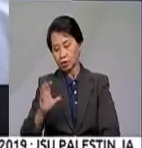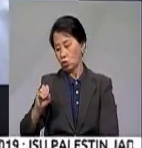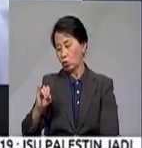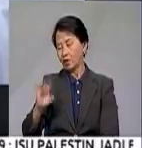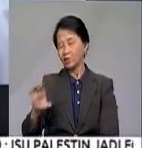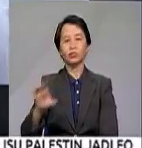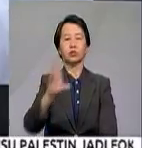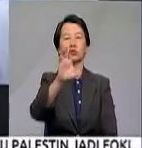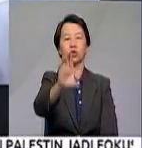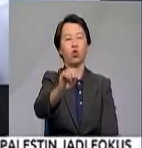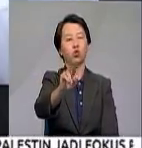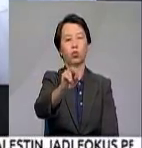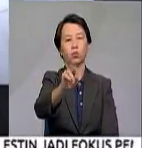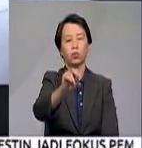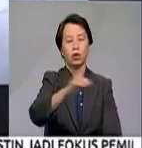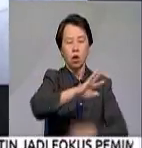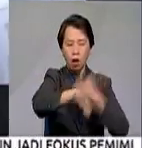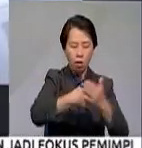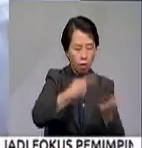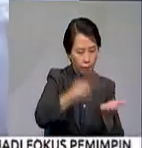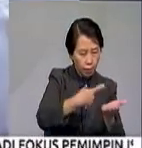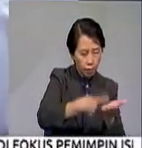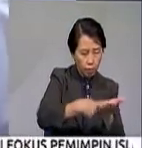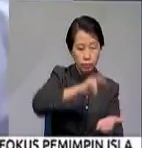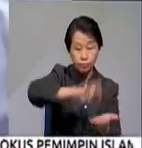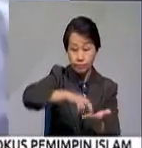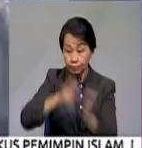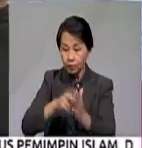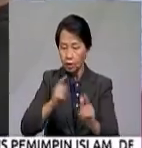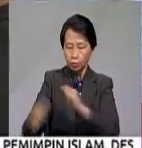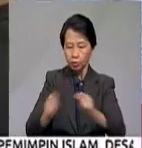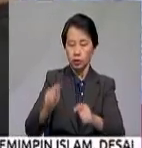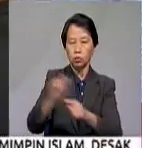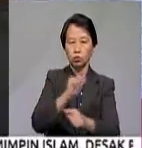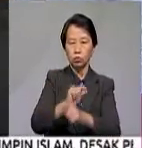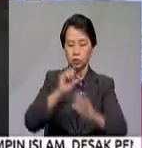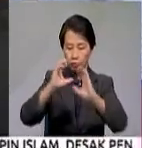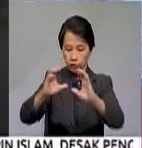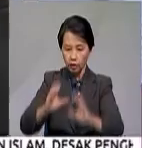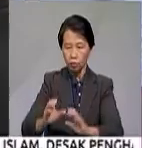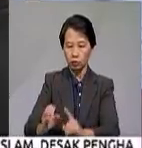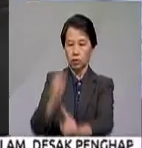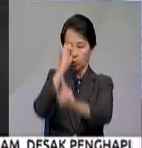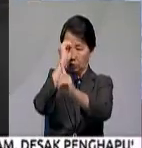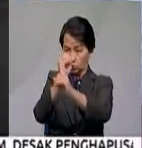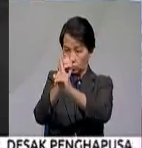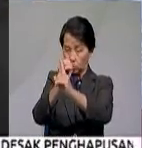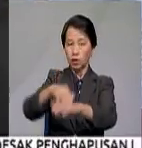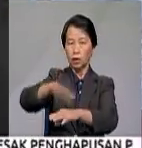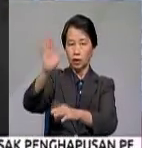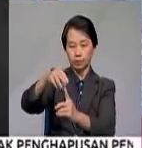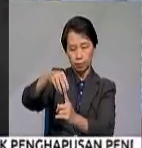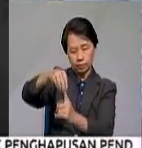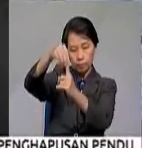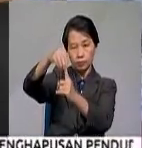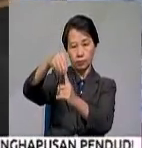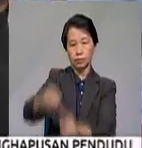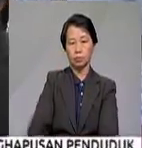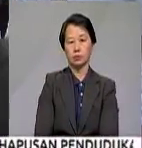OIC. Segala yang dibincangkan akan diterjemah dalam bentuk tindakan menggunakan pendekatan dan objektif lebih spesifik.